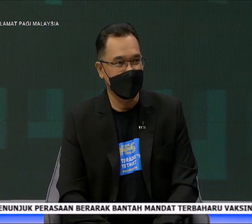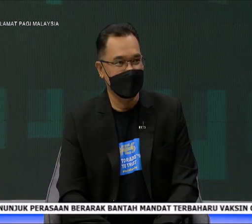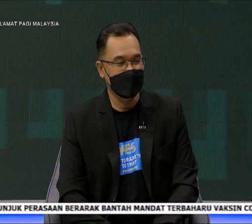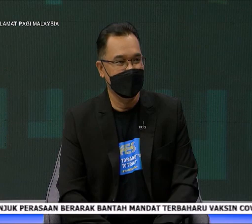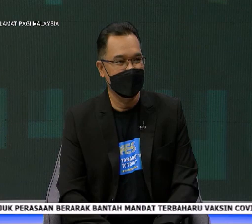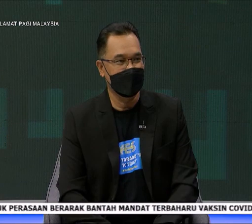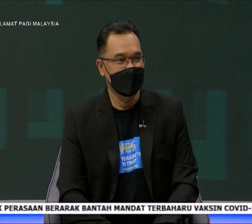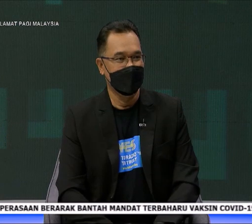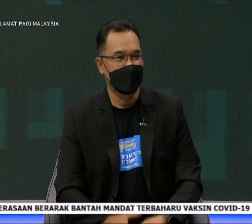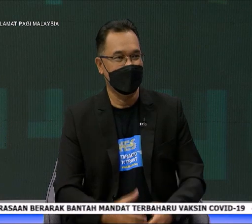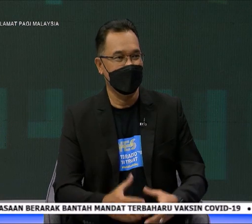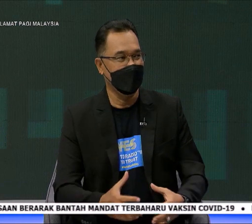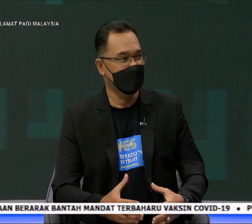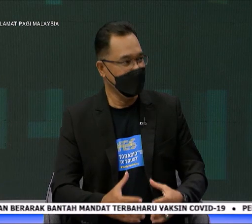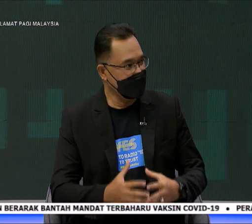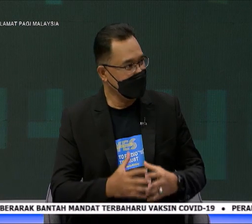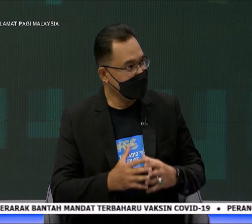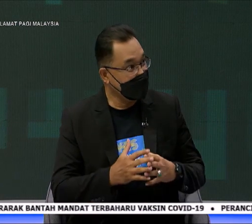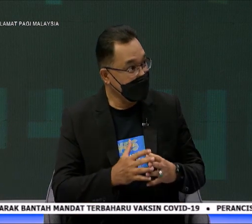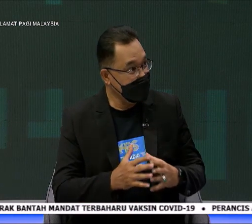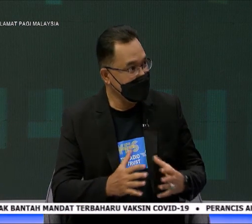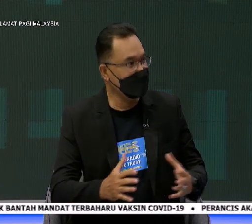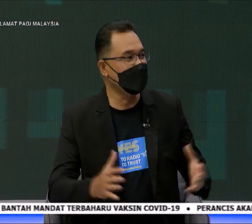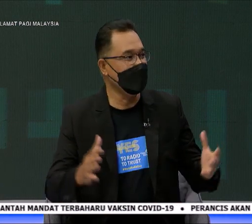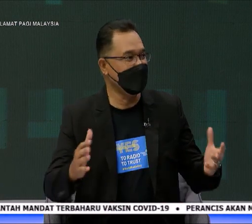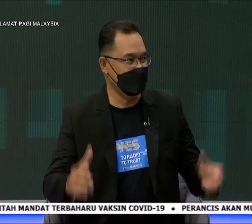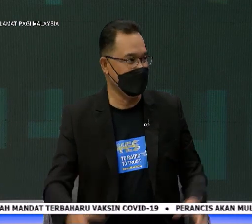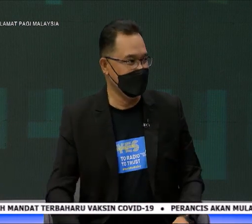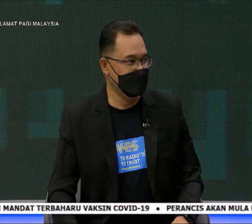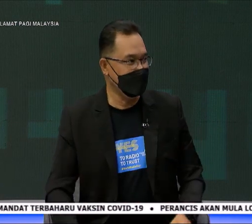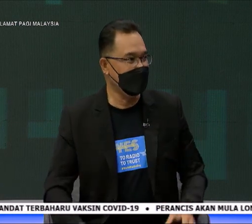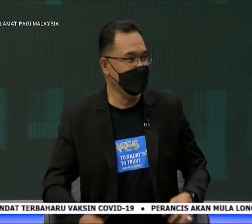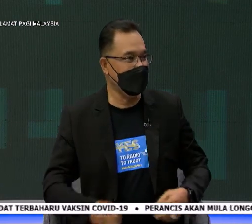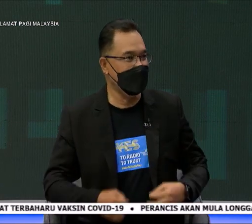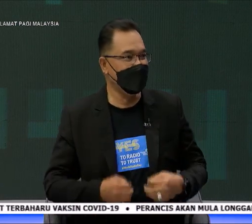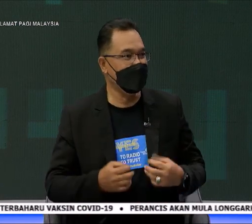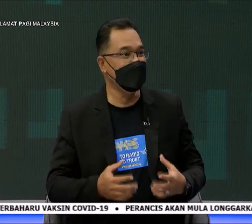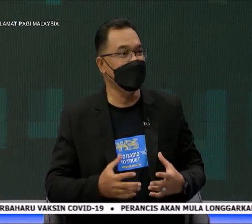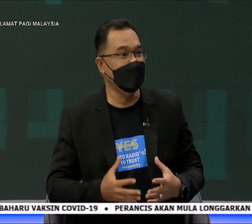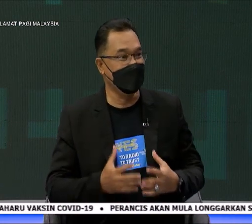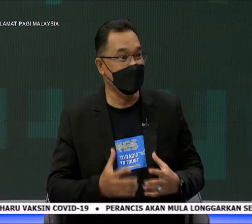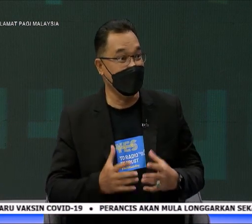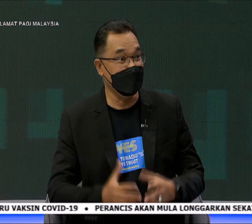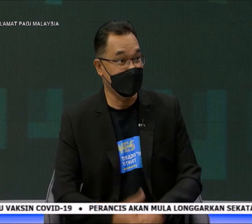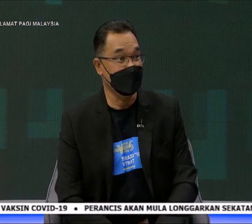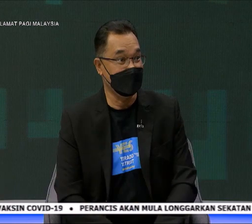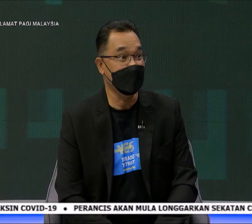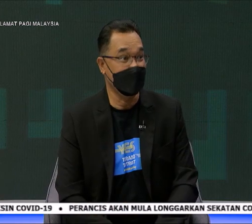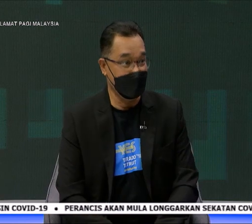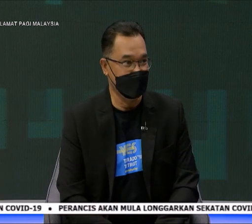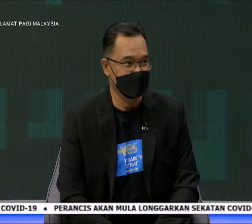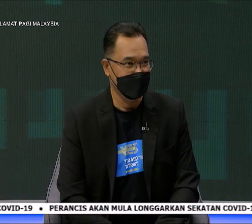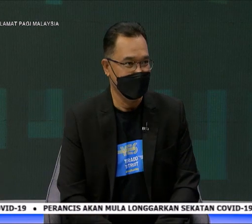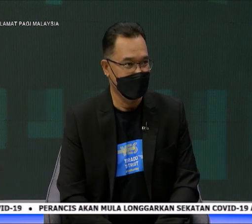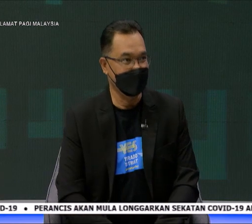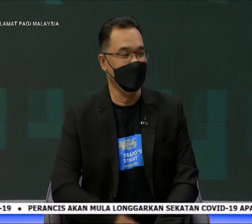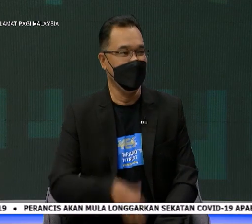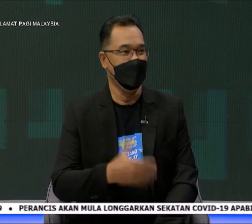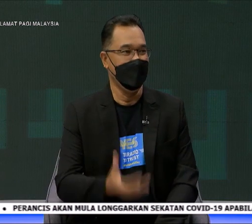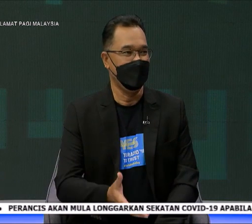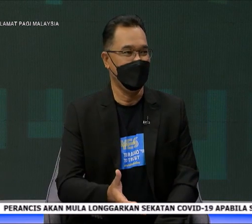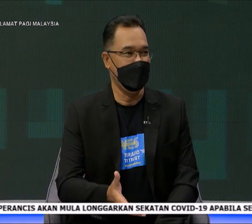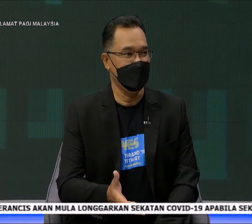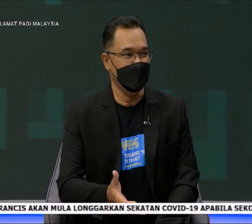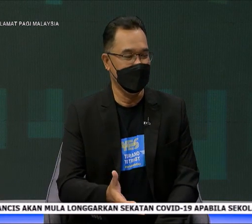menentukan bahawa radio itu akan kekal sepanjang masa. Kita beradaptasi dengan perubahan semasa yang ada.